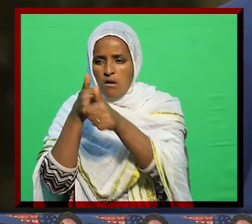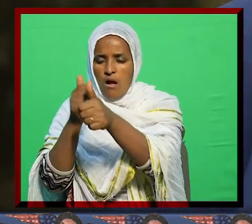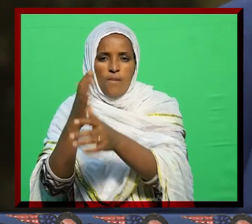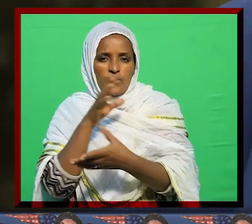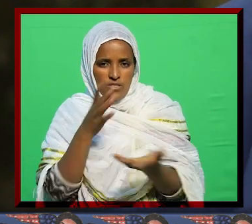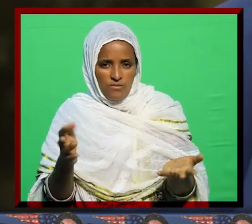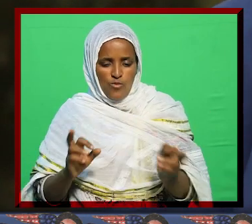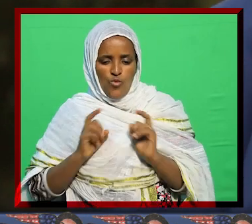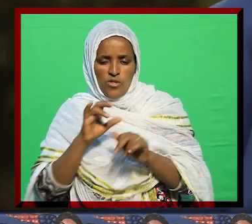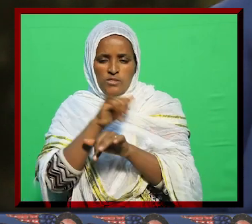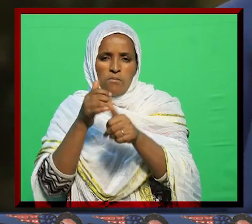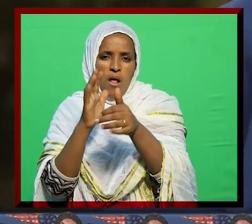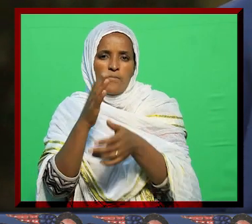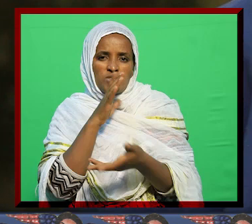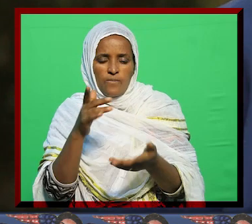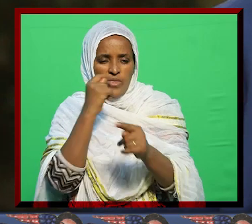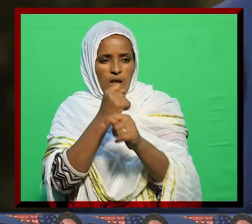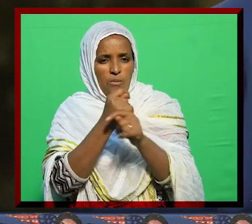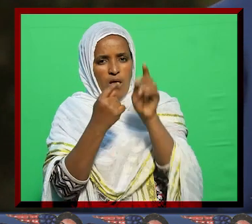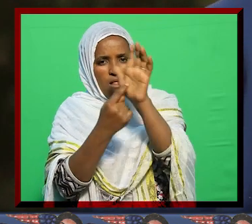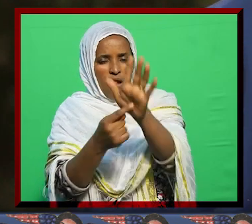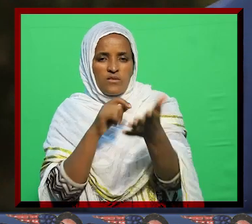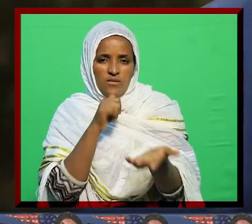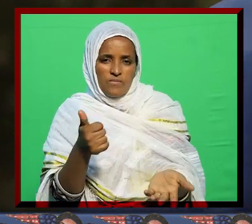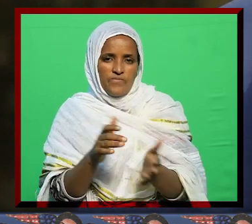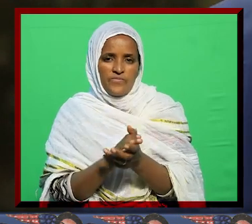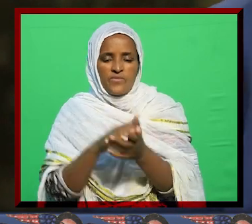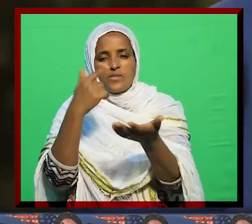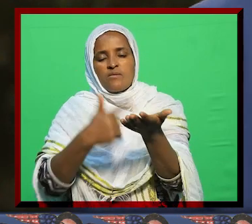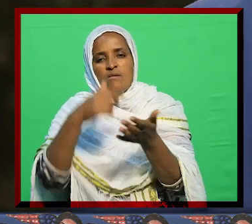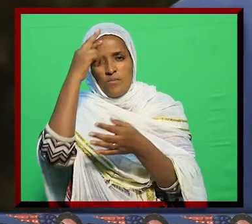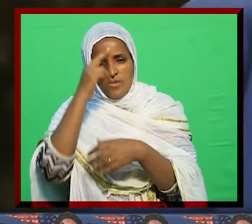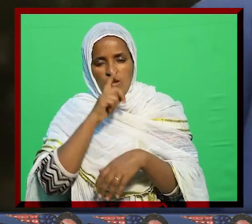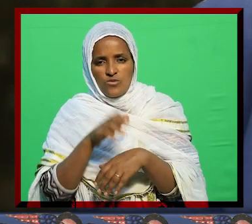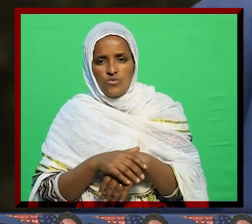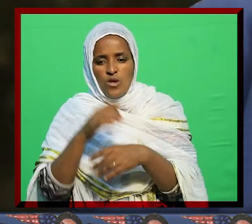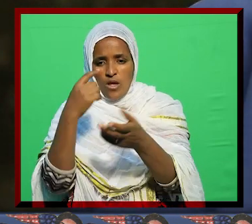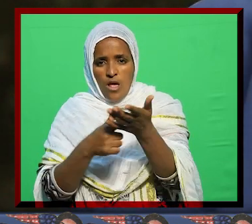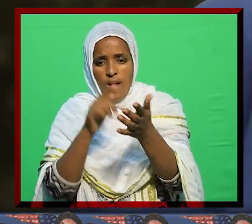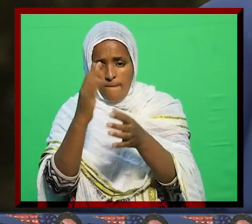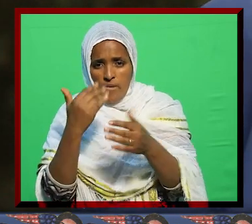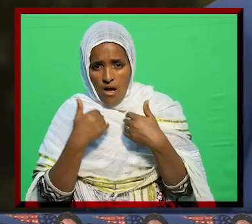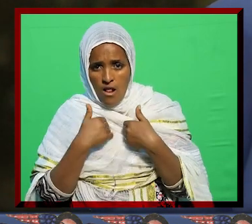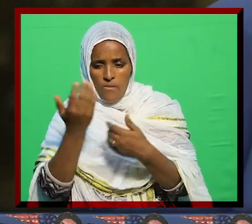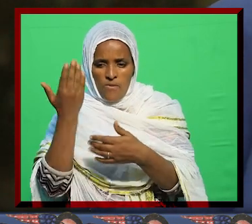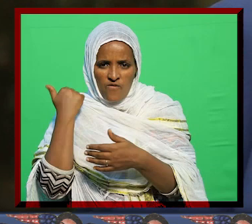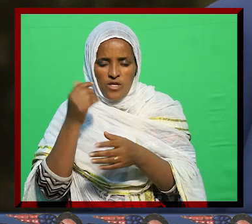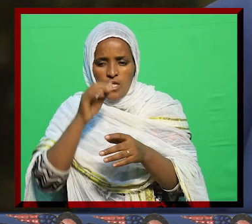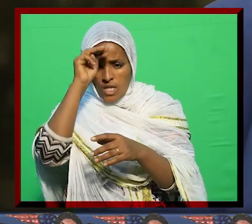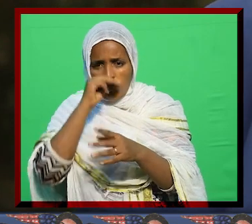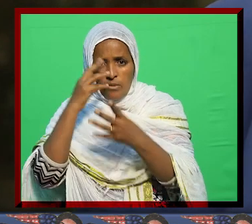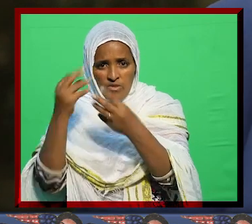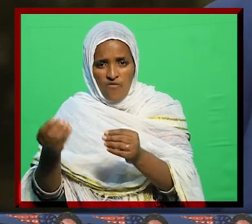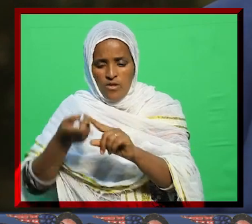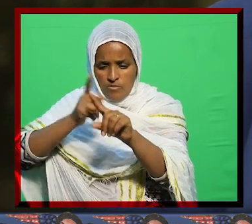በቅድስና ስላልመሰልናቸው፣ በህይወት ስላልመሰልናቸው፣ በተግባር ስላልመሰልናቸው ያ ነው። ያ ብንመስላቸው ምን ነው? ያ